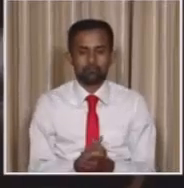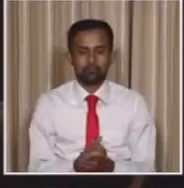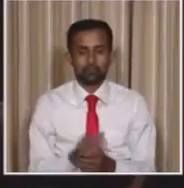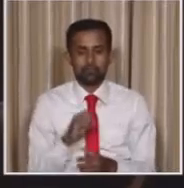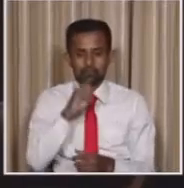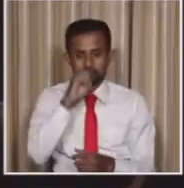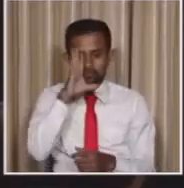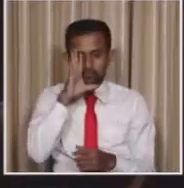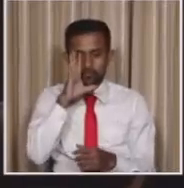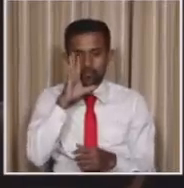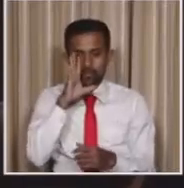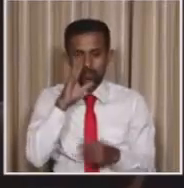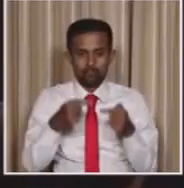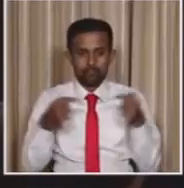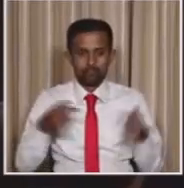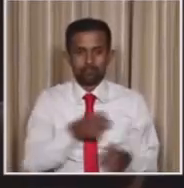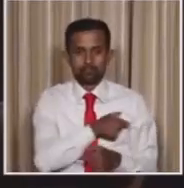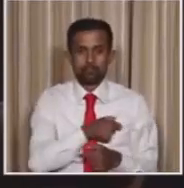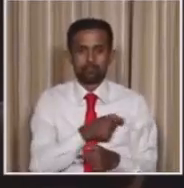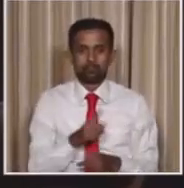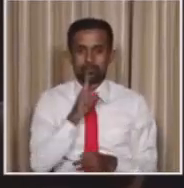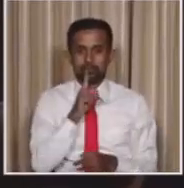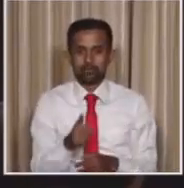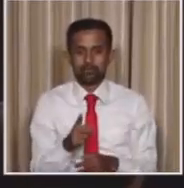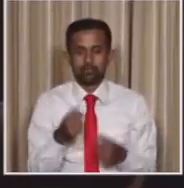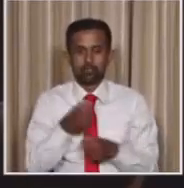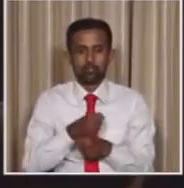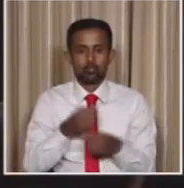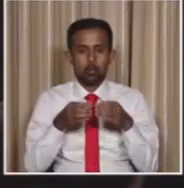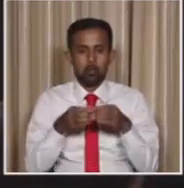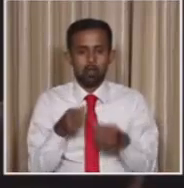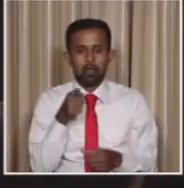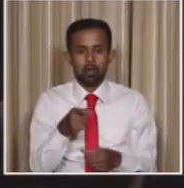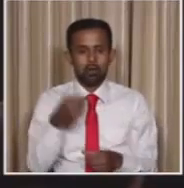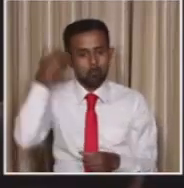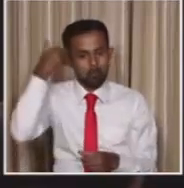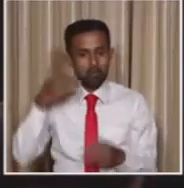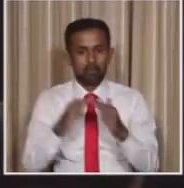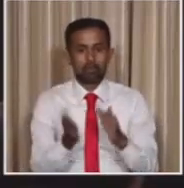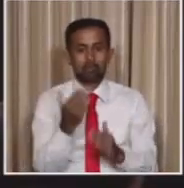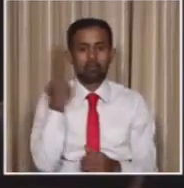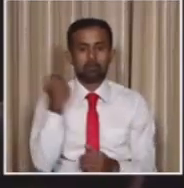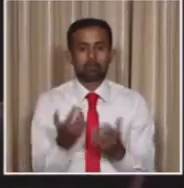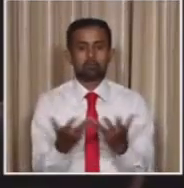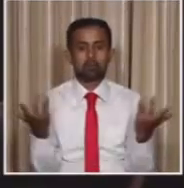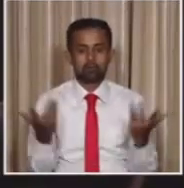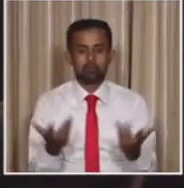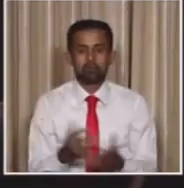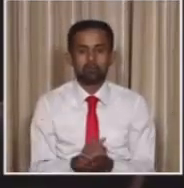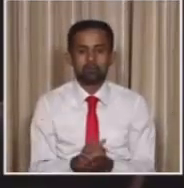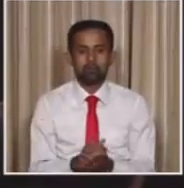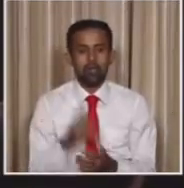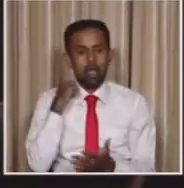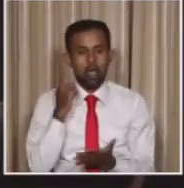උදේ එතුමාගේ විපක්ෂ නායකතුමා කිව්වා මේ ආණ්ඩු පක්ෂයයට මලගෙදර යන්න බෑ රැස්වීමක් තියාගන්න බෑ